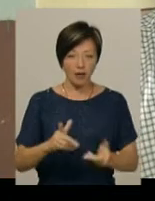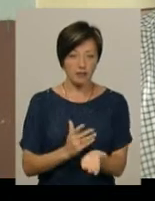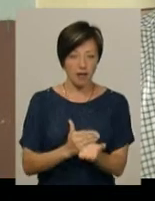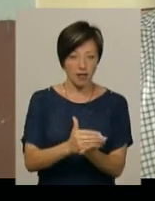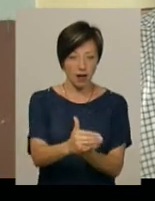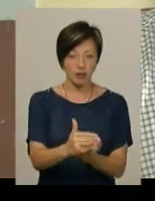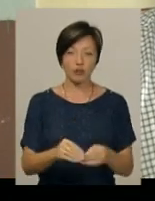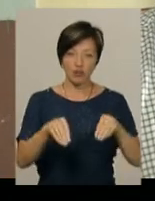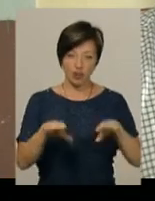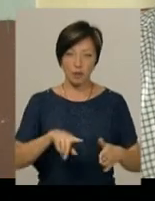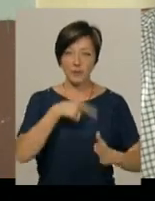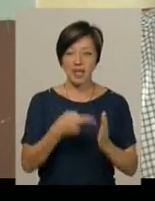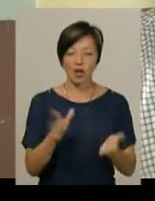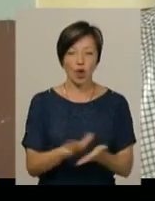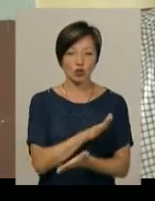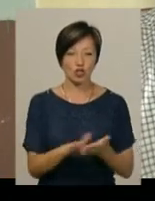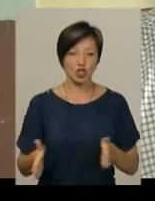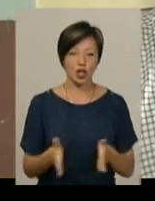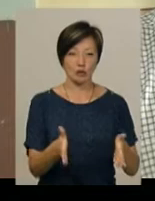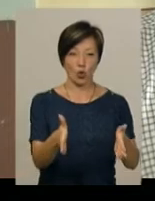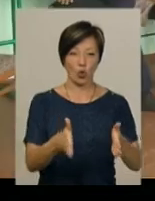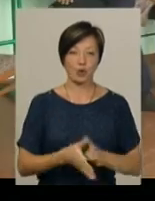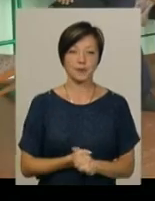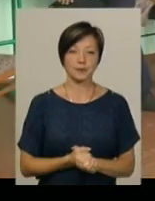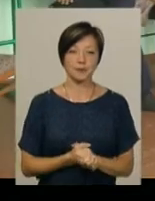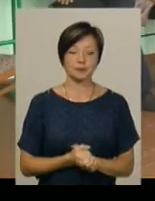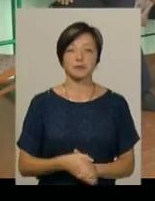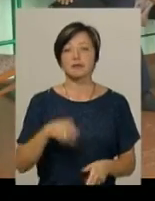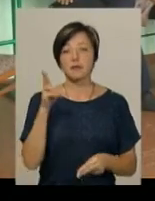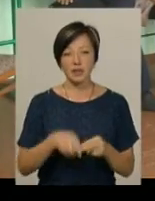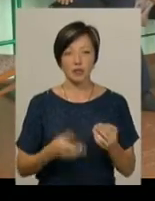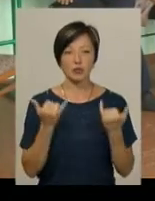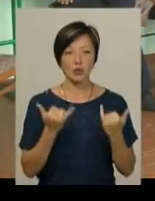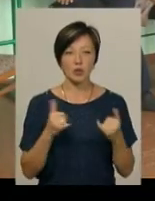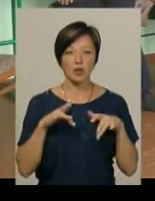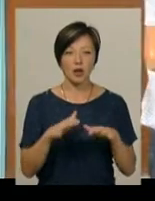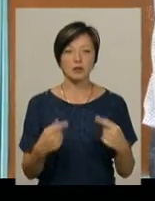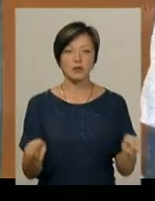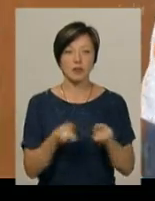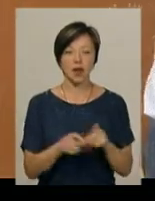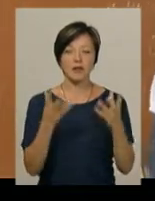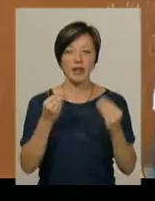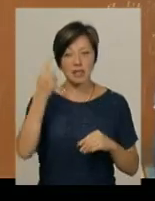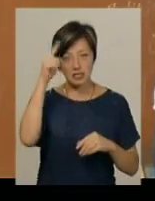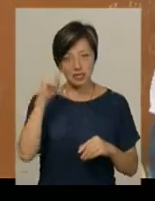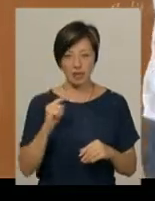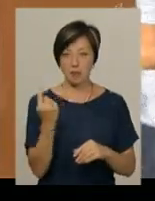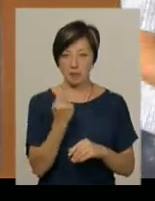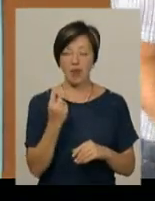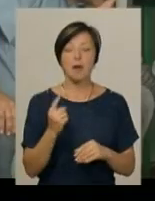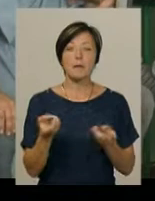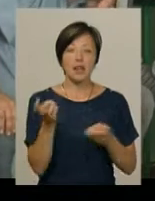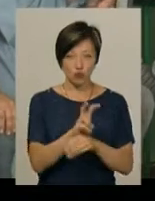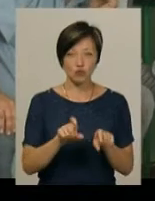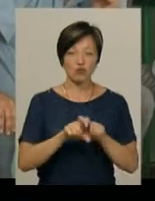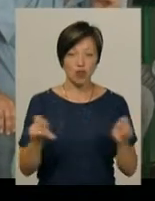буде вирішувати питання розчищення доріг. Закінчили ж сьогоднішню акцію так. У День знань учні прийдуть у